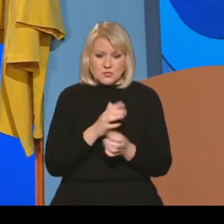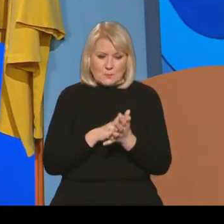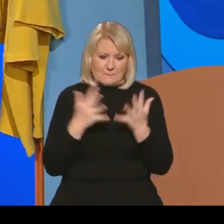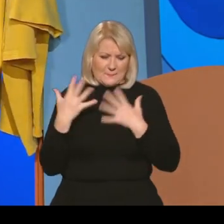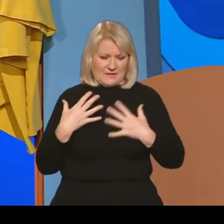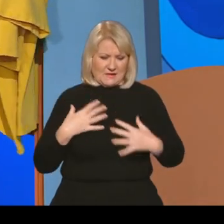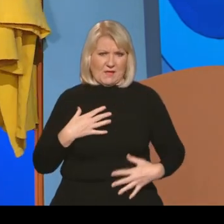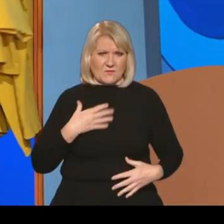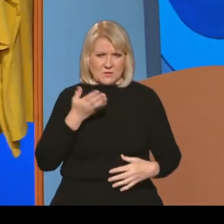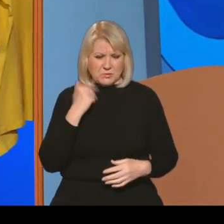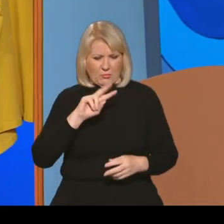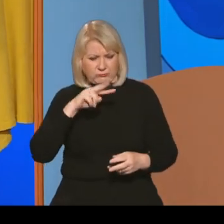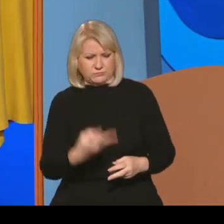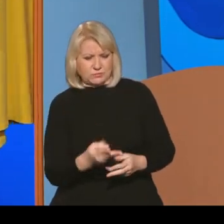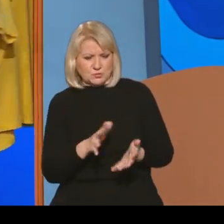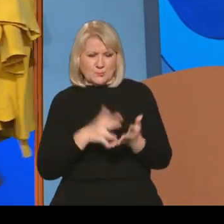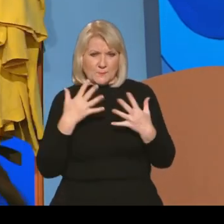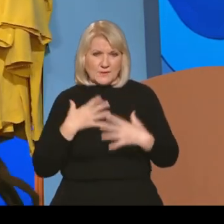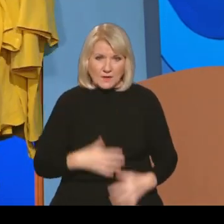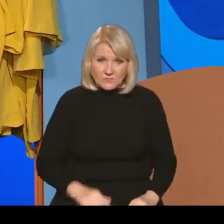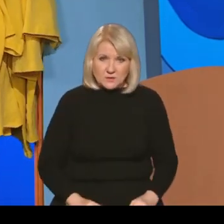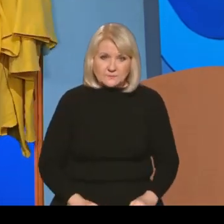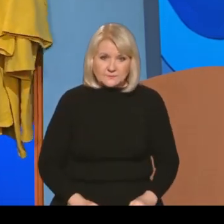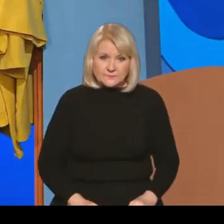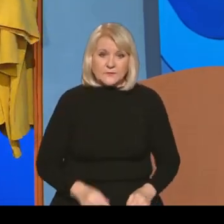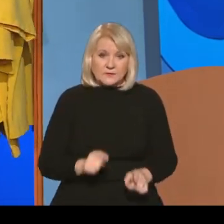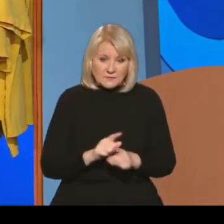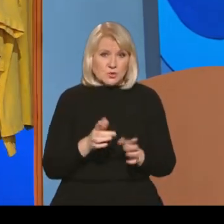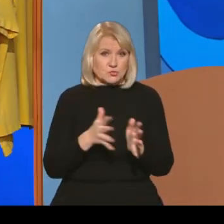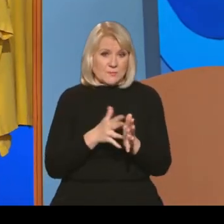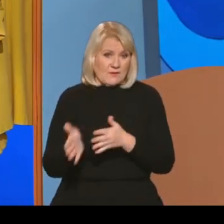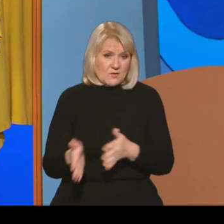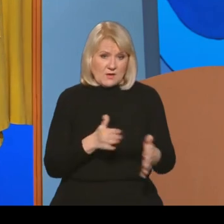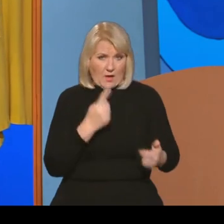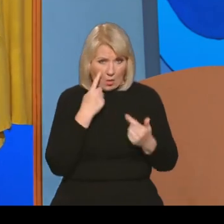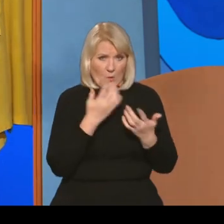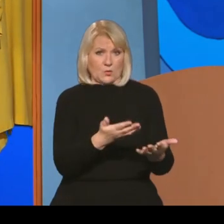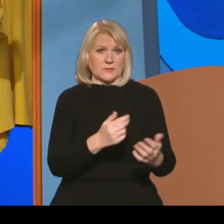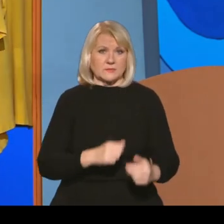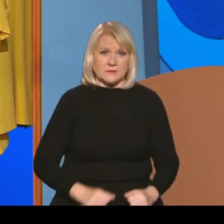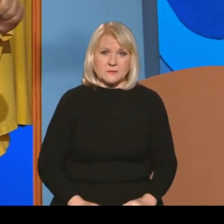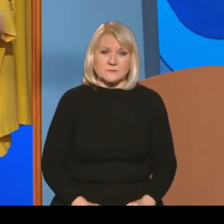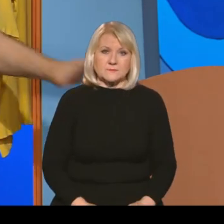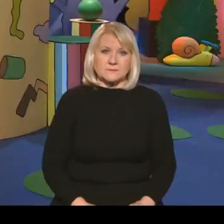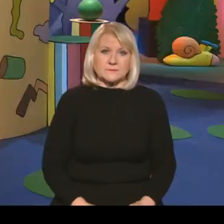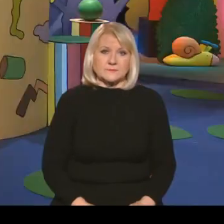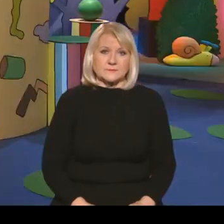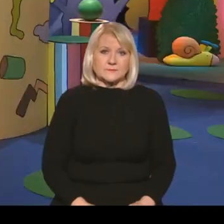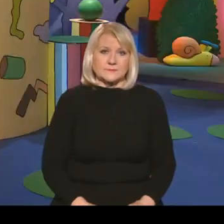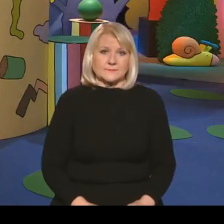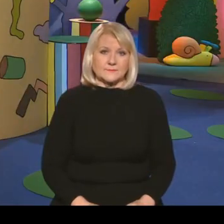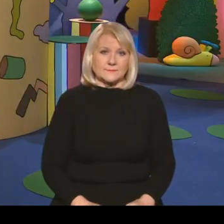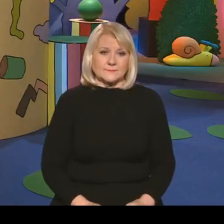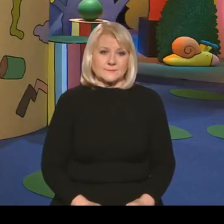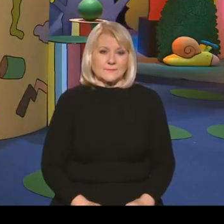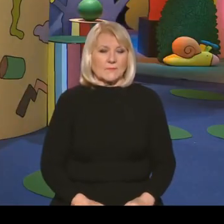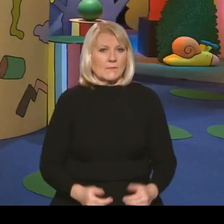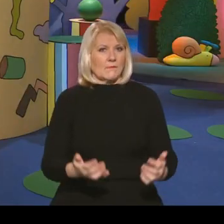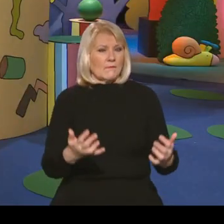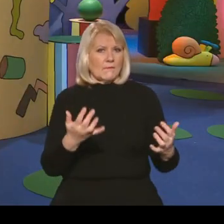uválené špinavé tričko a dokonce i ty špinavé kalhoty z toho bláta.